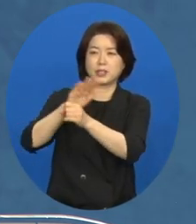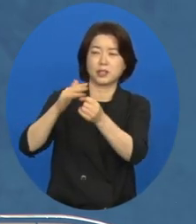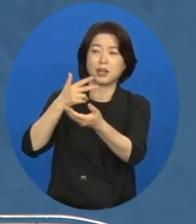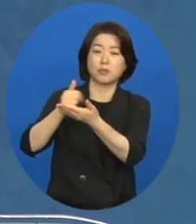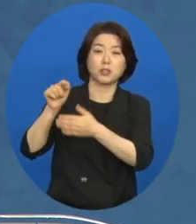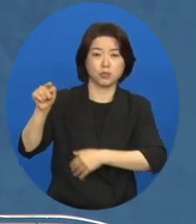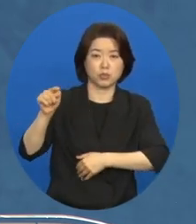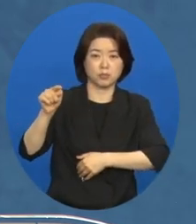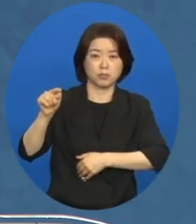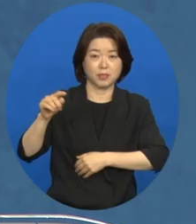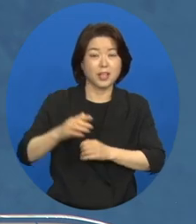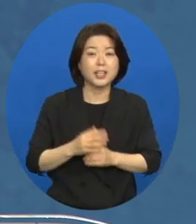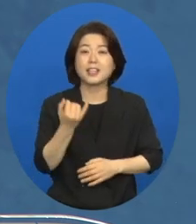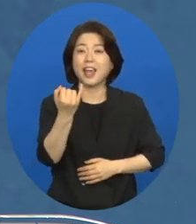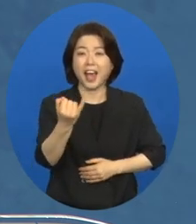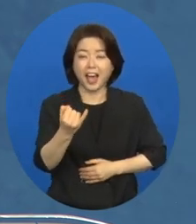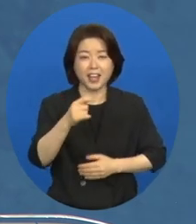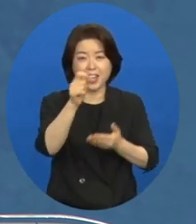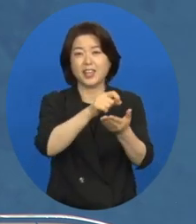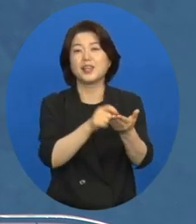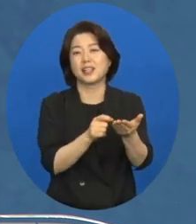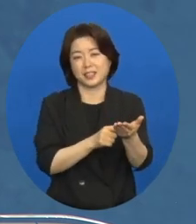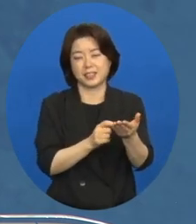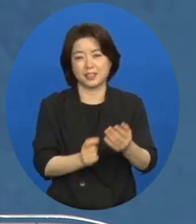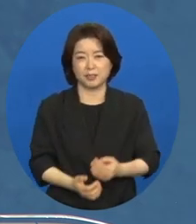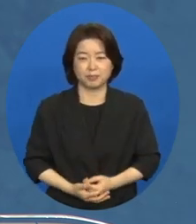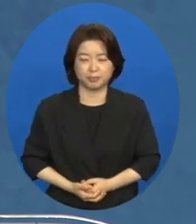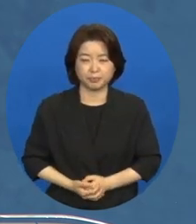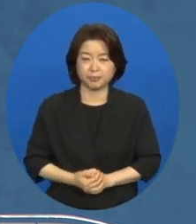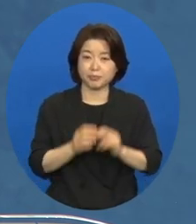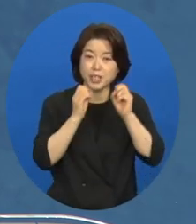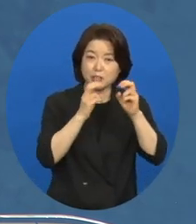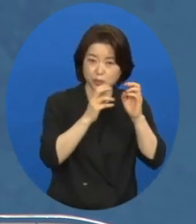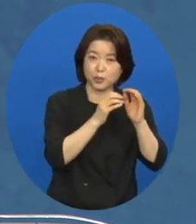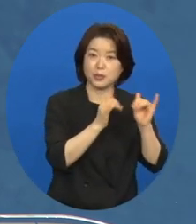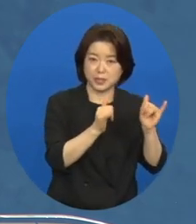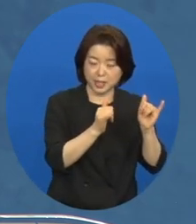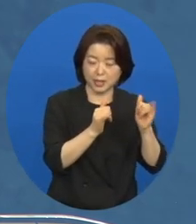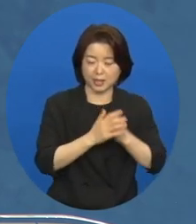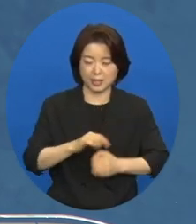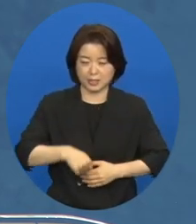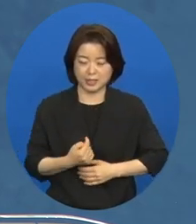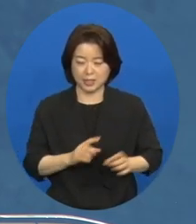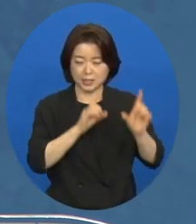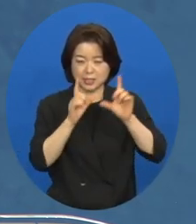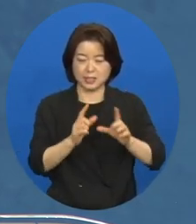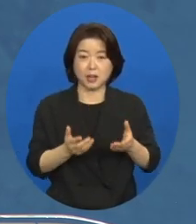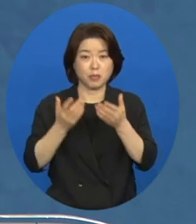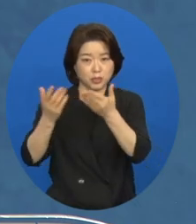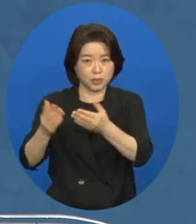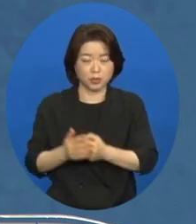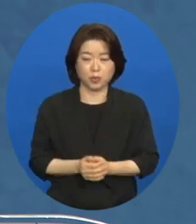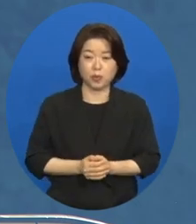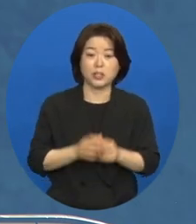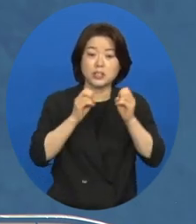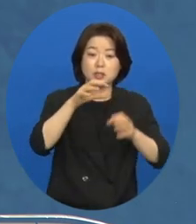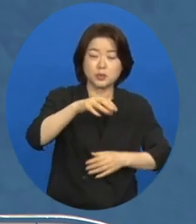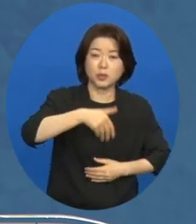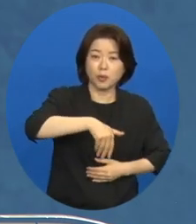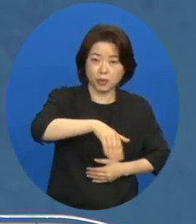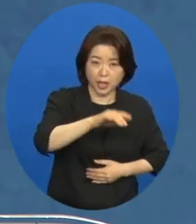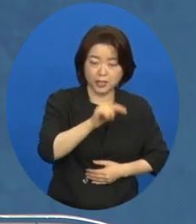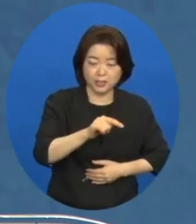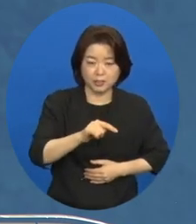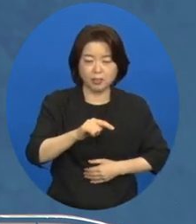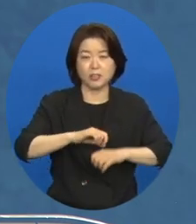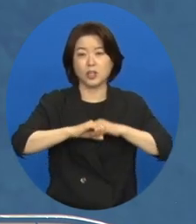주님. 사실 뭐 선교사님들이 자신의 삶을 드리며 선교지에 나가는